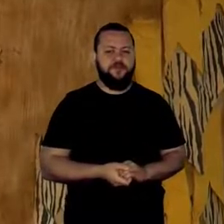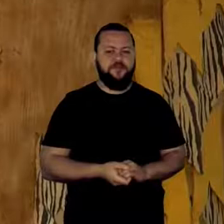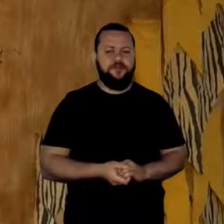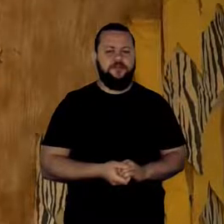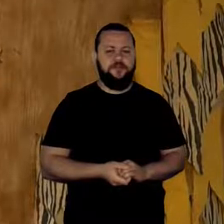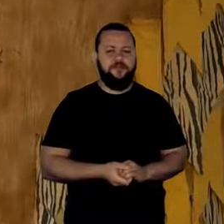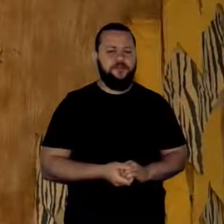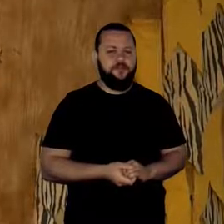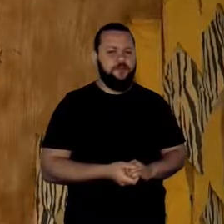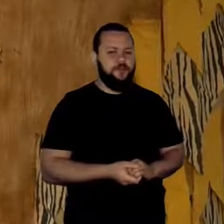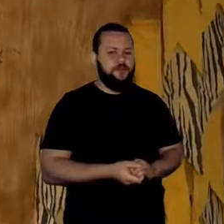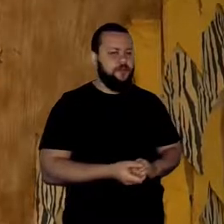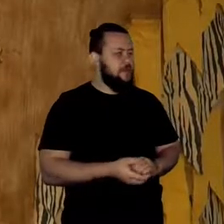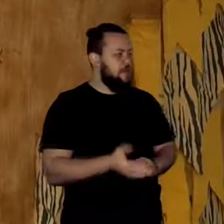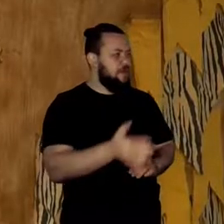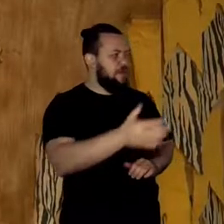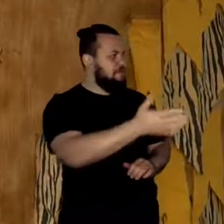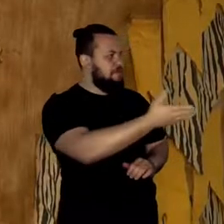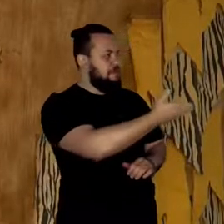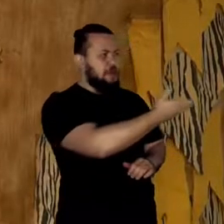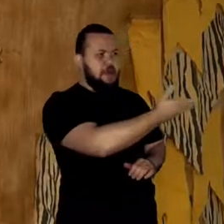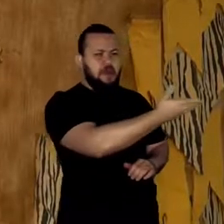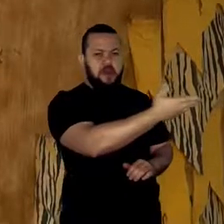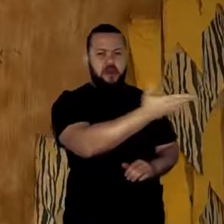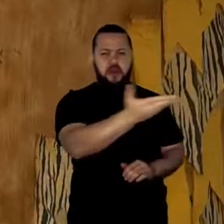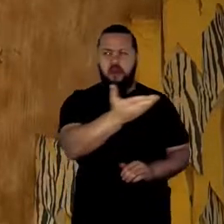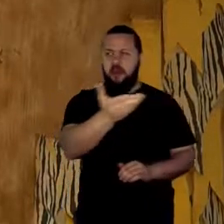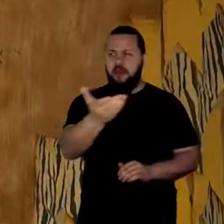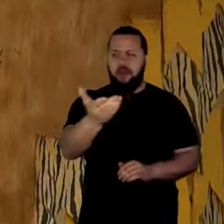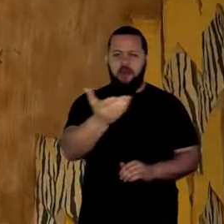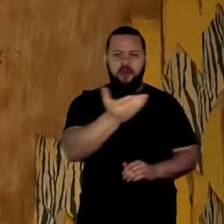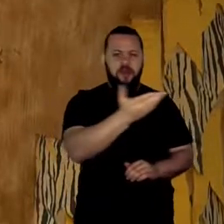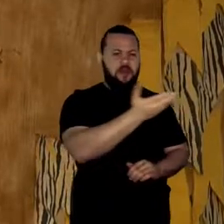Tuyo, tuyo. Uh-huh. Ah, tuyo?